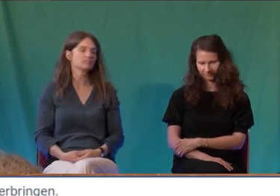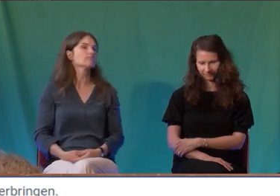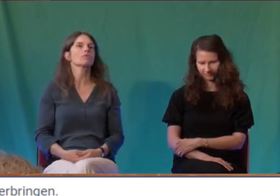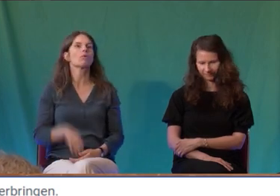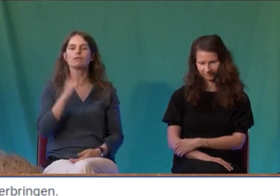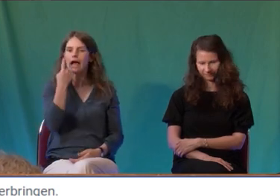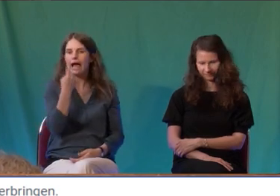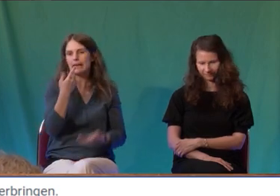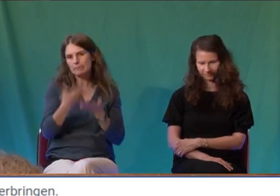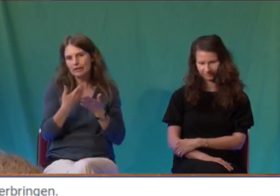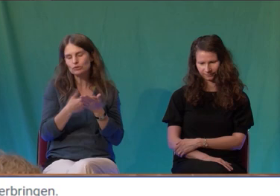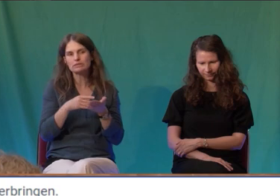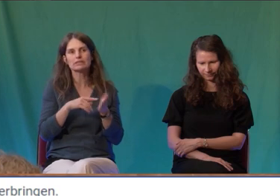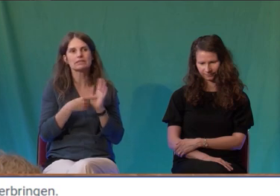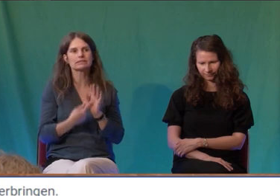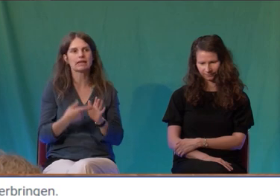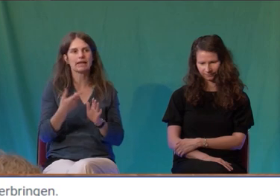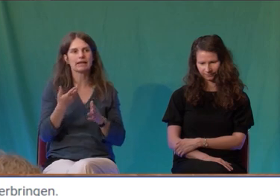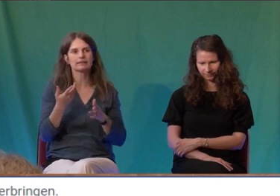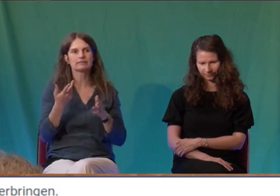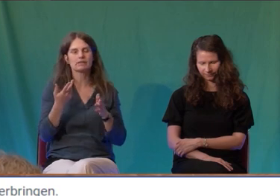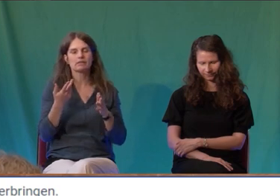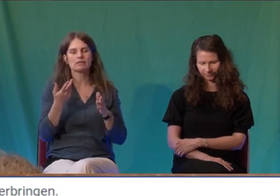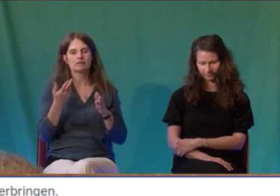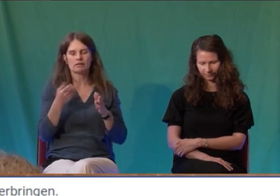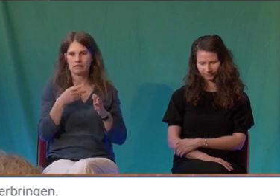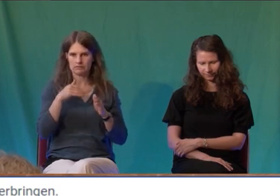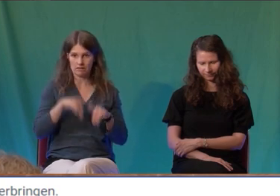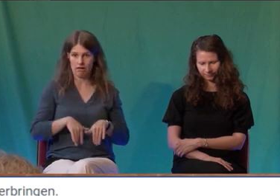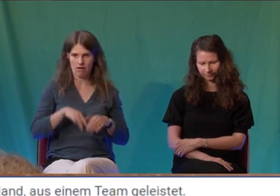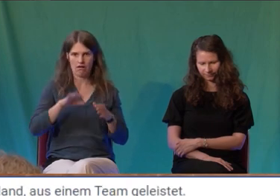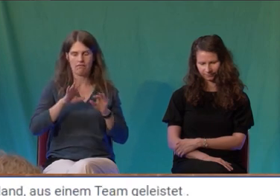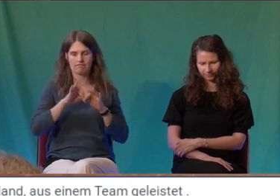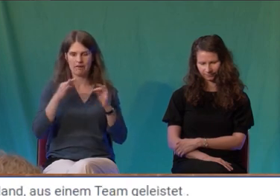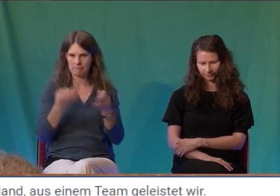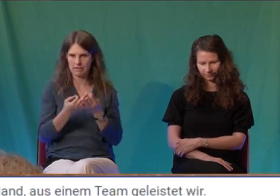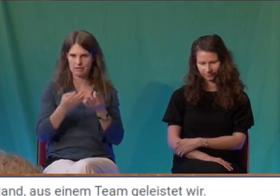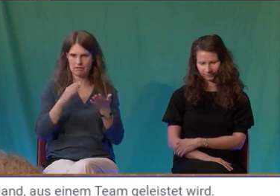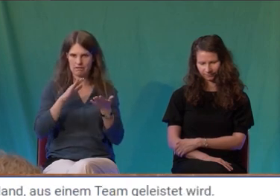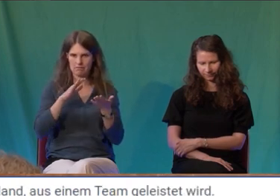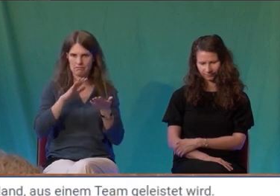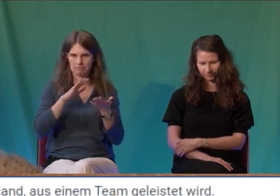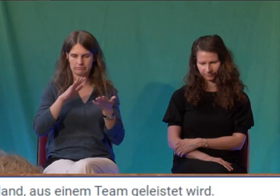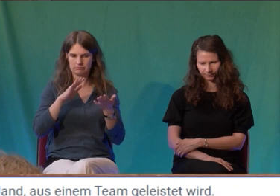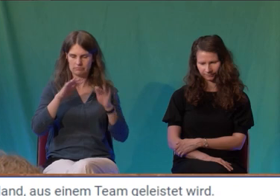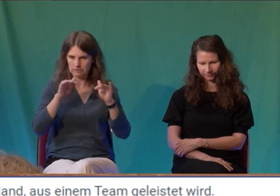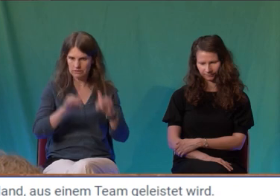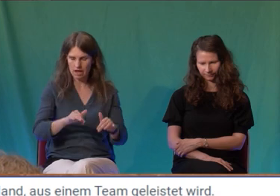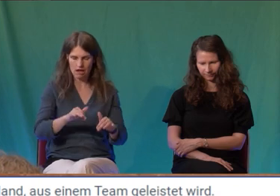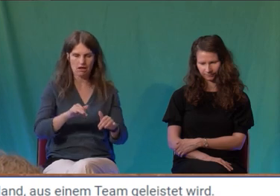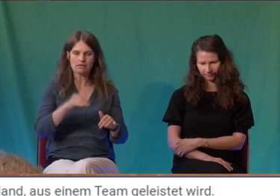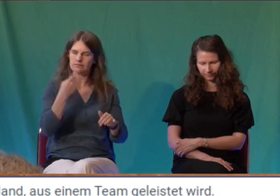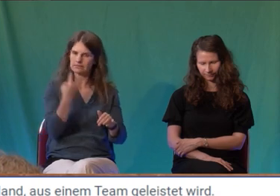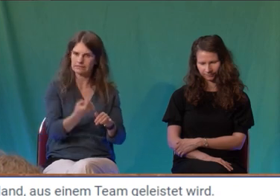auch eine Familie gibt in der Praxis die einfach ein Pool also eine eine